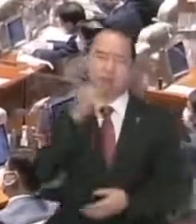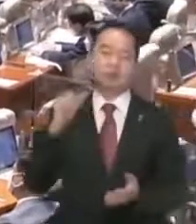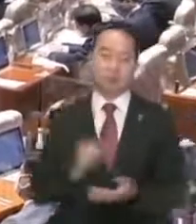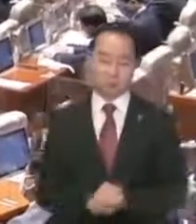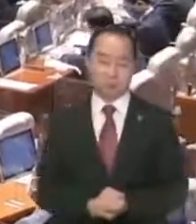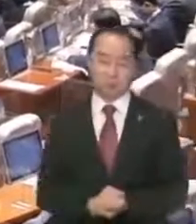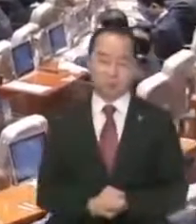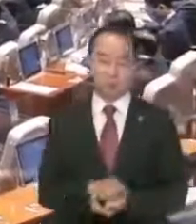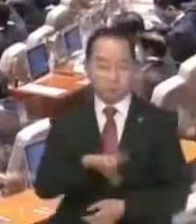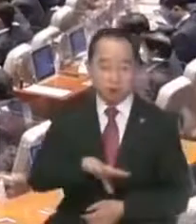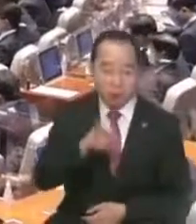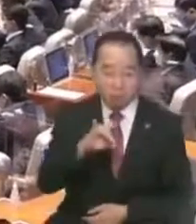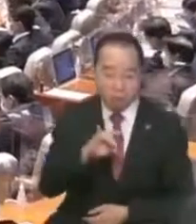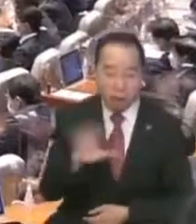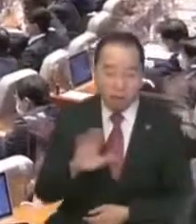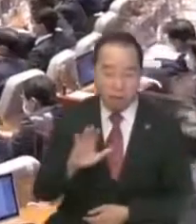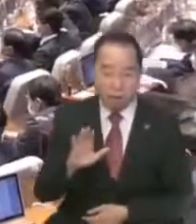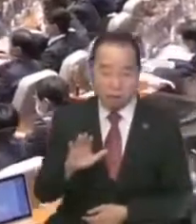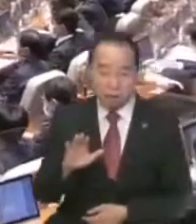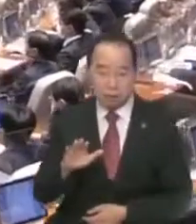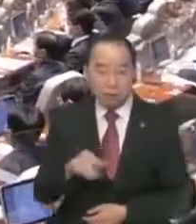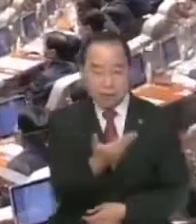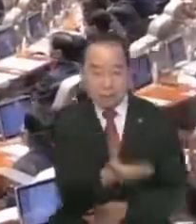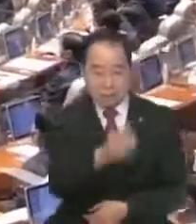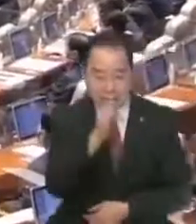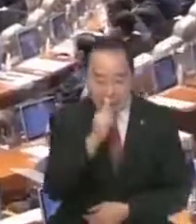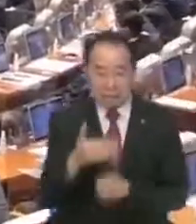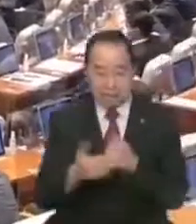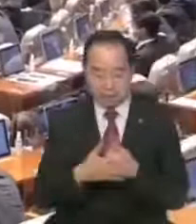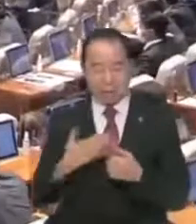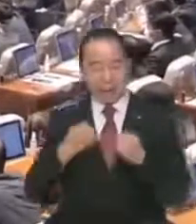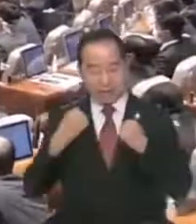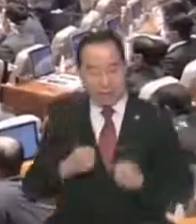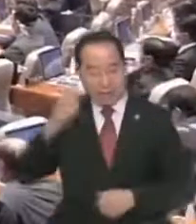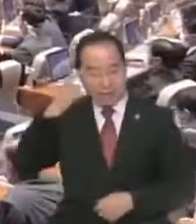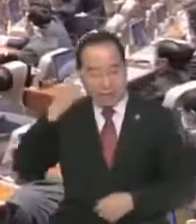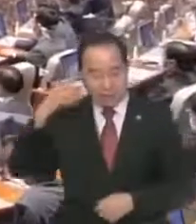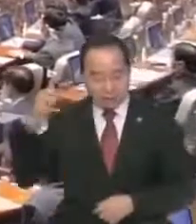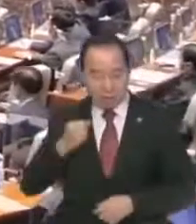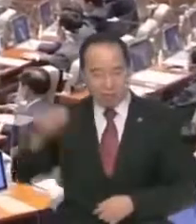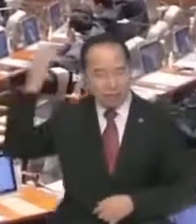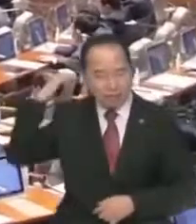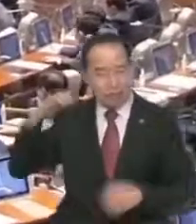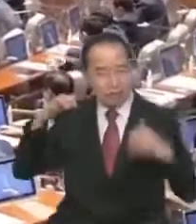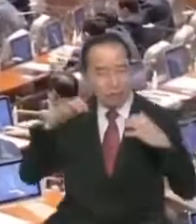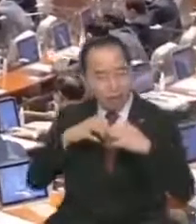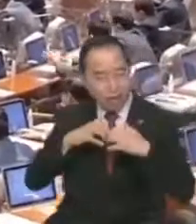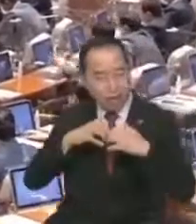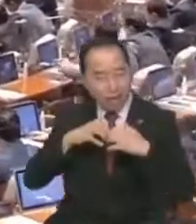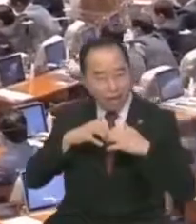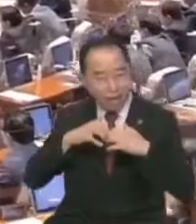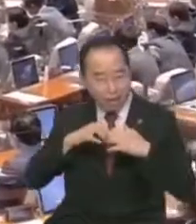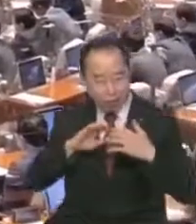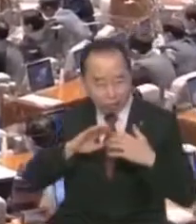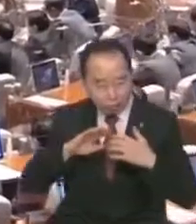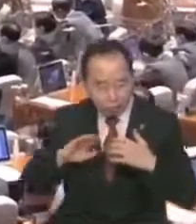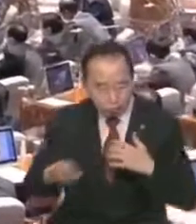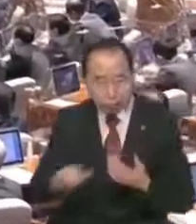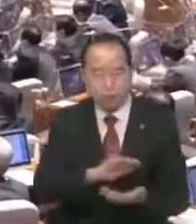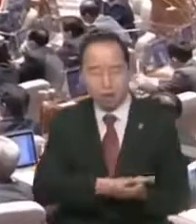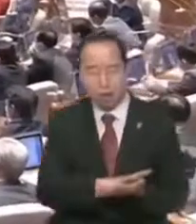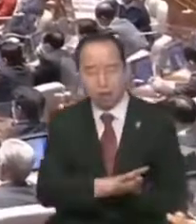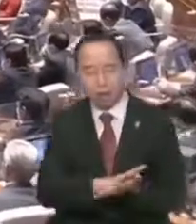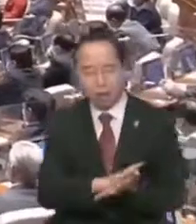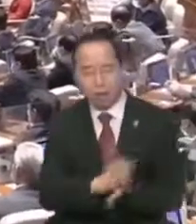아니었습니다. 우분투의 마음으로 우리는 전쟁과 가난을 딛고 일어섰습니다. 산업화와 민주화를